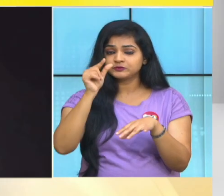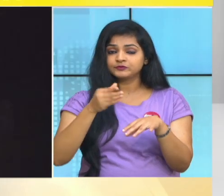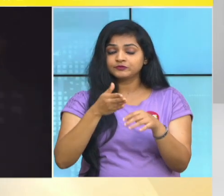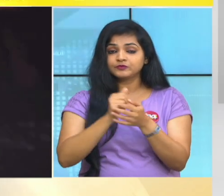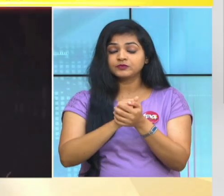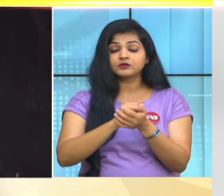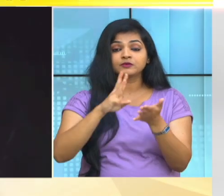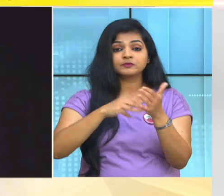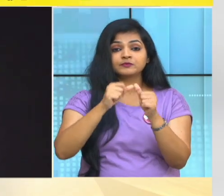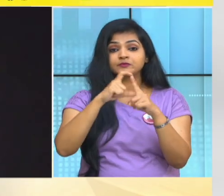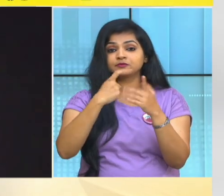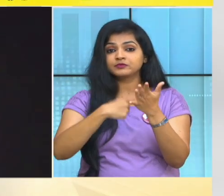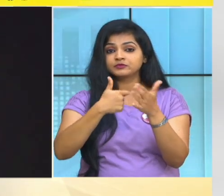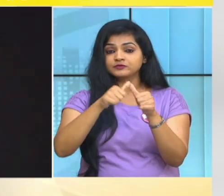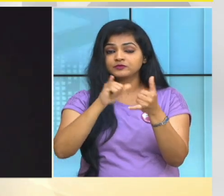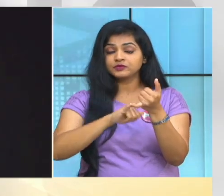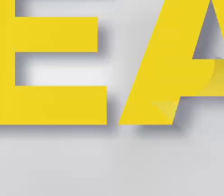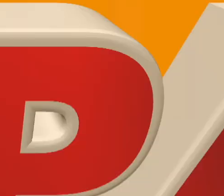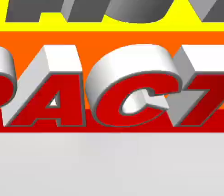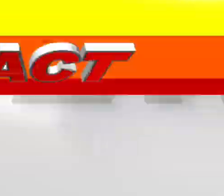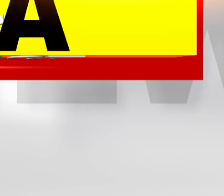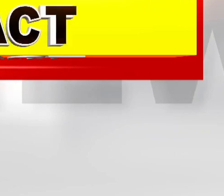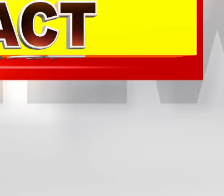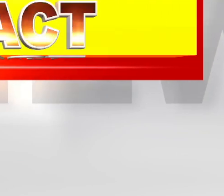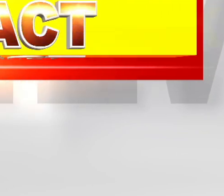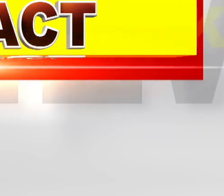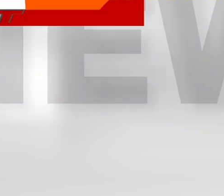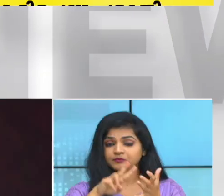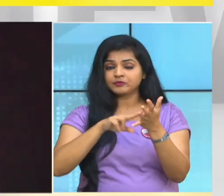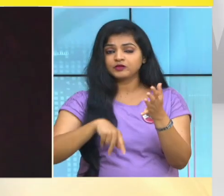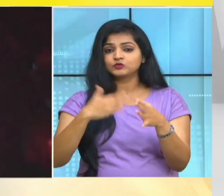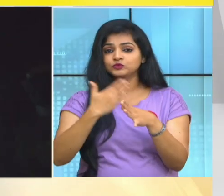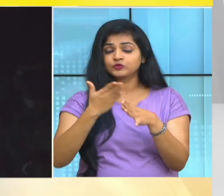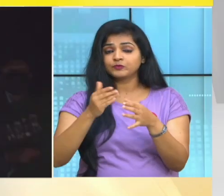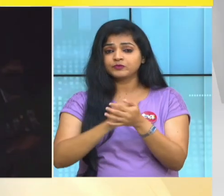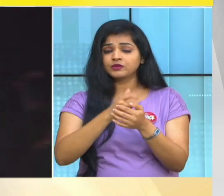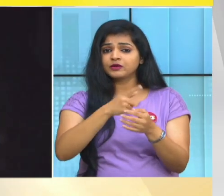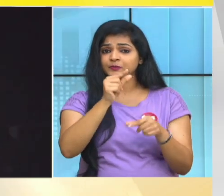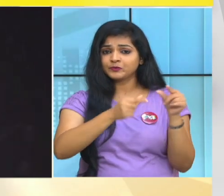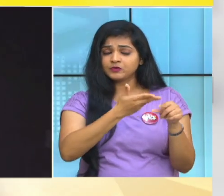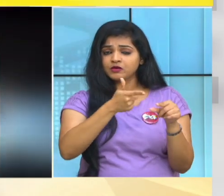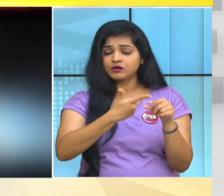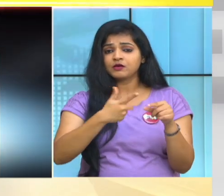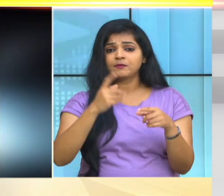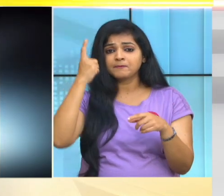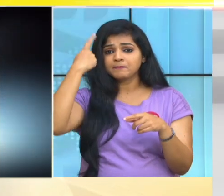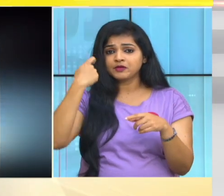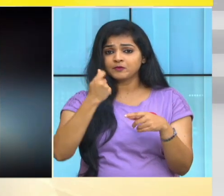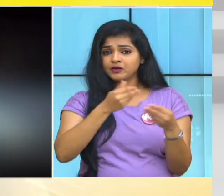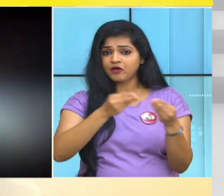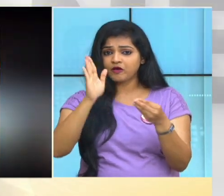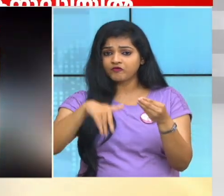റെജിമെന്റിൽ ജോലി ചെയ്യുന്ന ആളാണ്. കുഴൽപ്പണം കടത്തുന്ന സംഘമാണ് എന്ന് കരുതിയാണ് ഇവരെ ഈ അക്രമികൾ വാഹനങ്ങളിലെത്തി തടഞ്ഞു നിർത്തുകയും